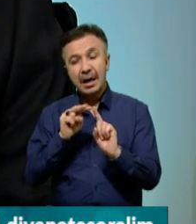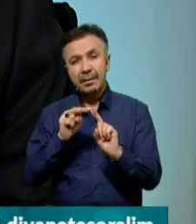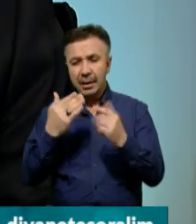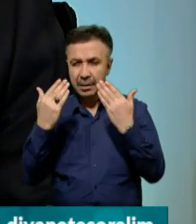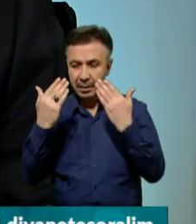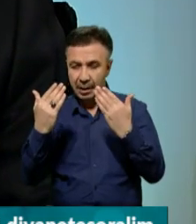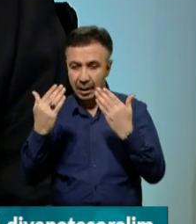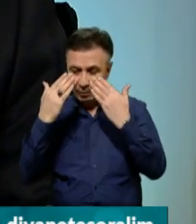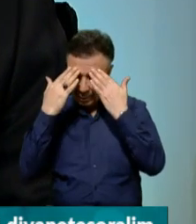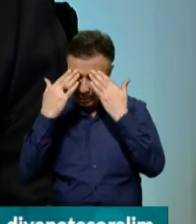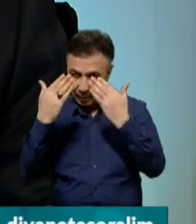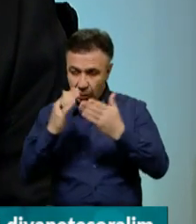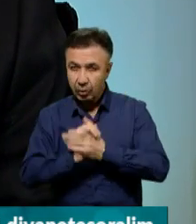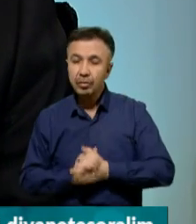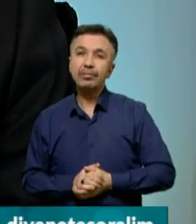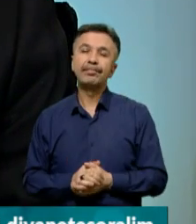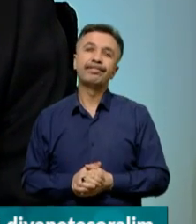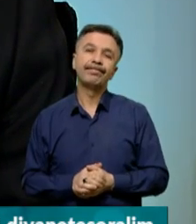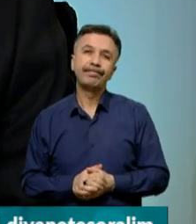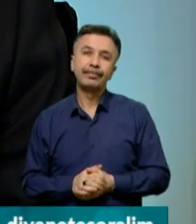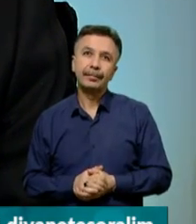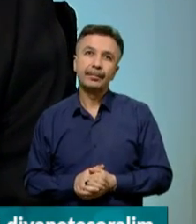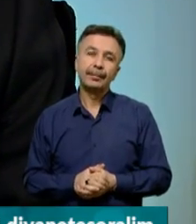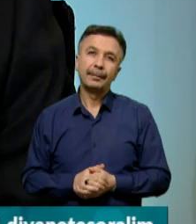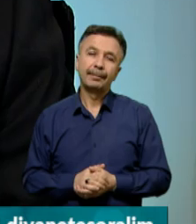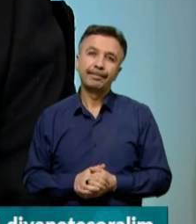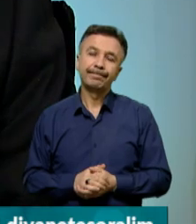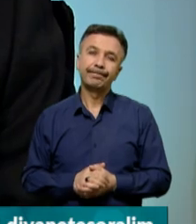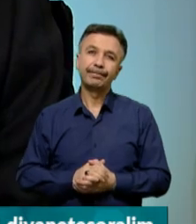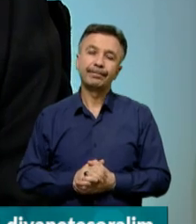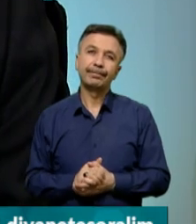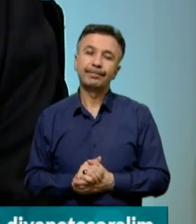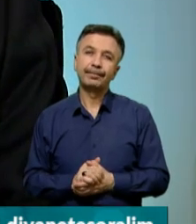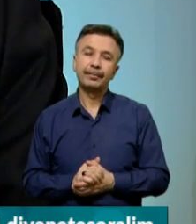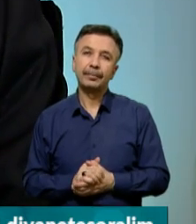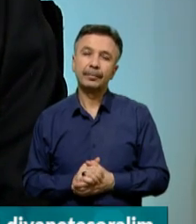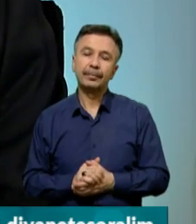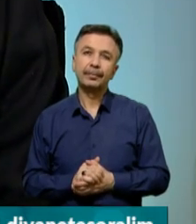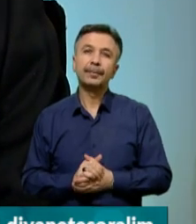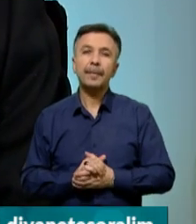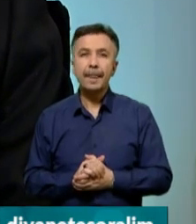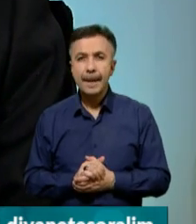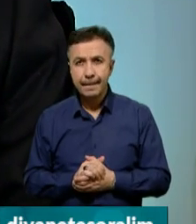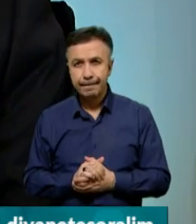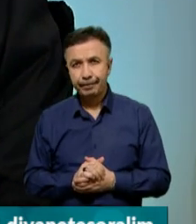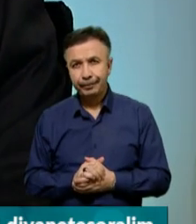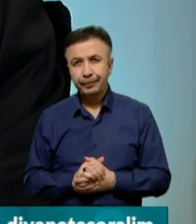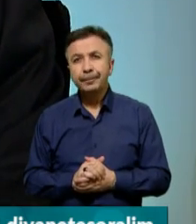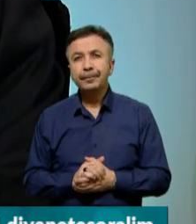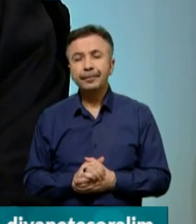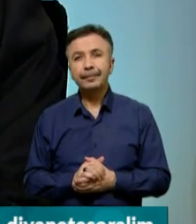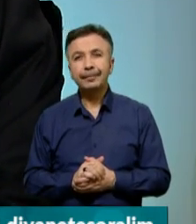ecma'in. La havle ve la kuvvete illa billahil aliyyil azim. Amma ba'd.